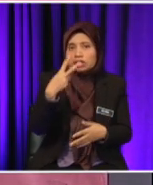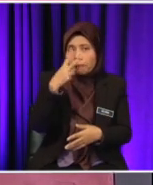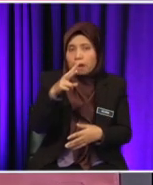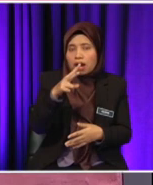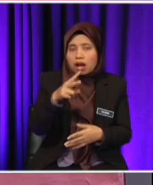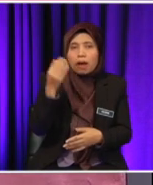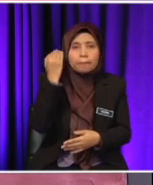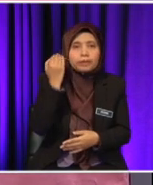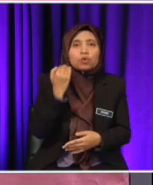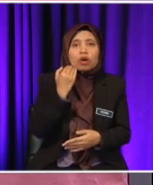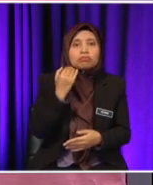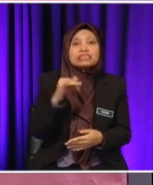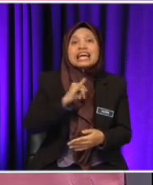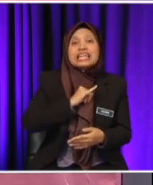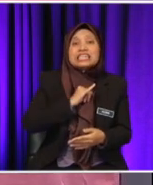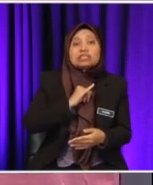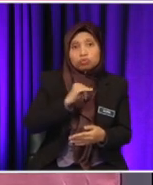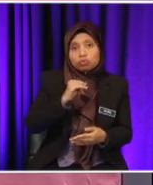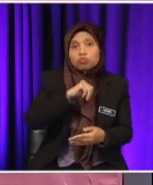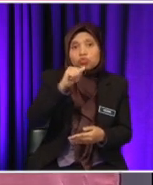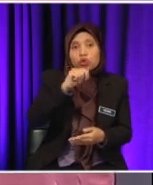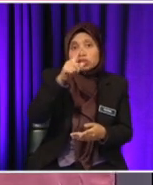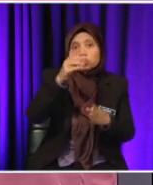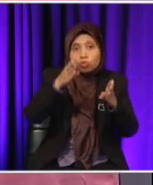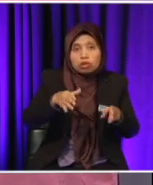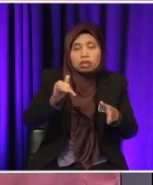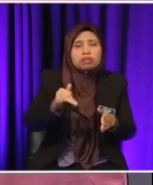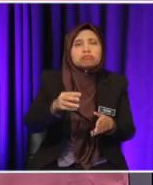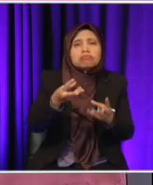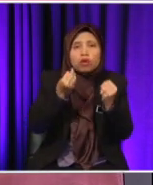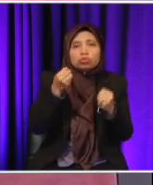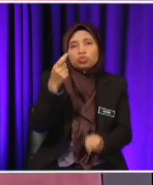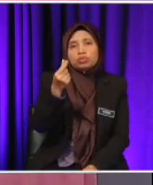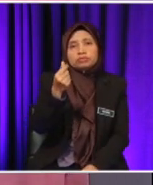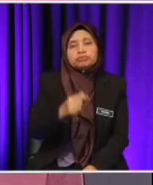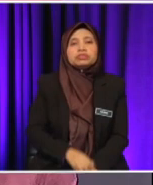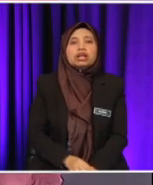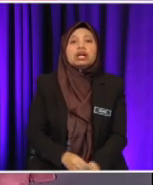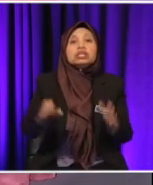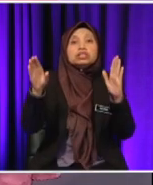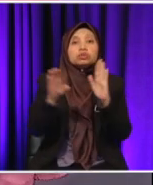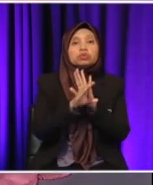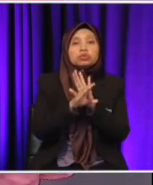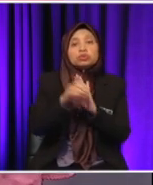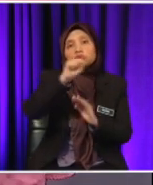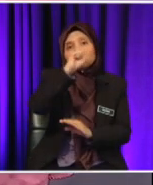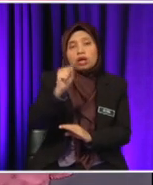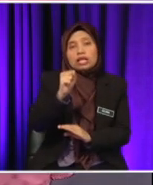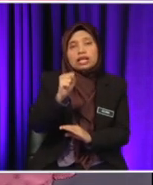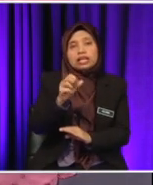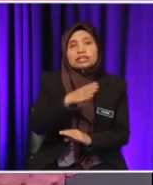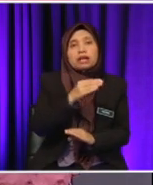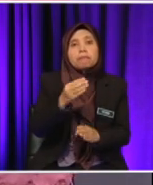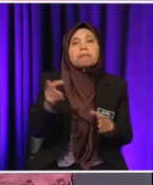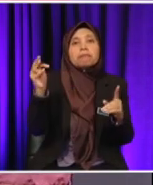peguam itu saya itu bukanlah seorang yang materialistik Oke ini adalah contoh soal Anda juga pembagian